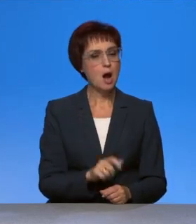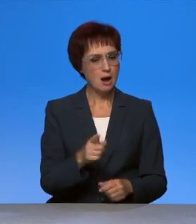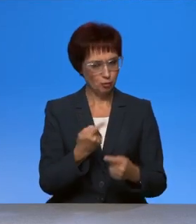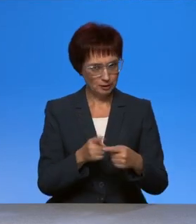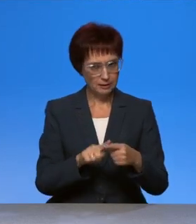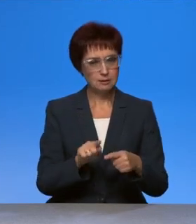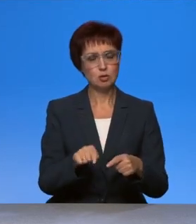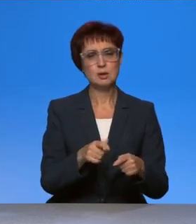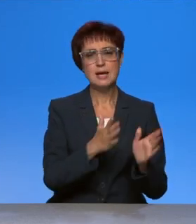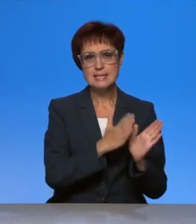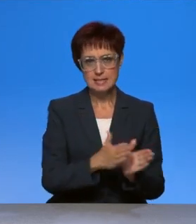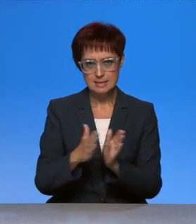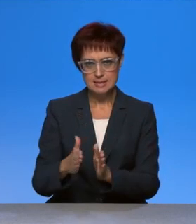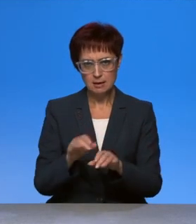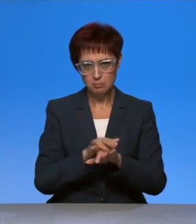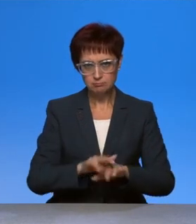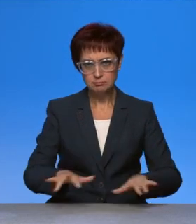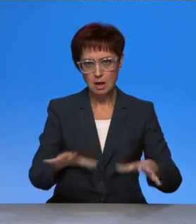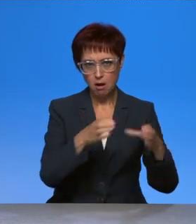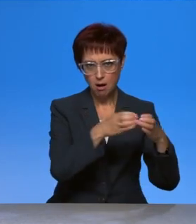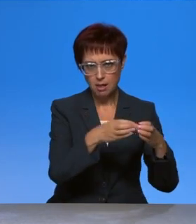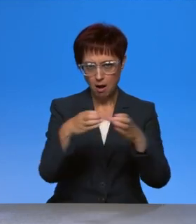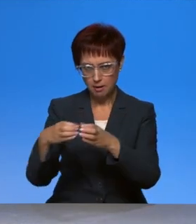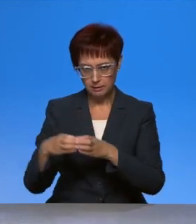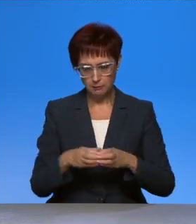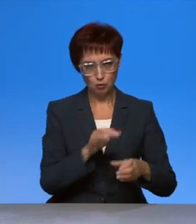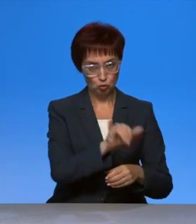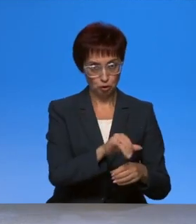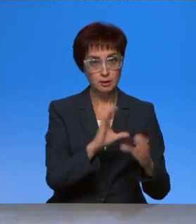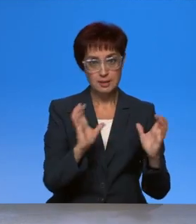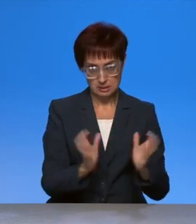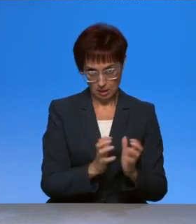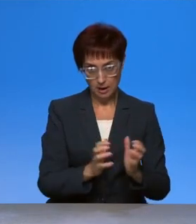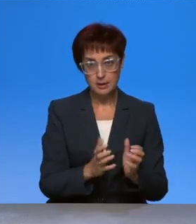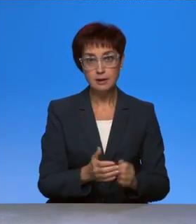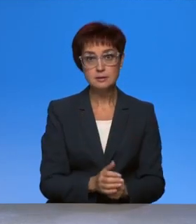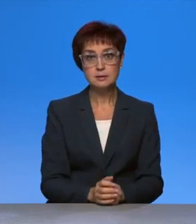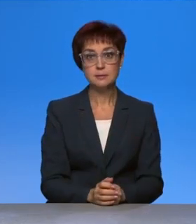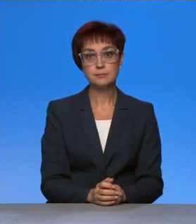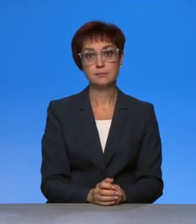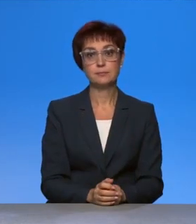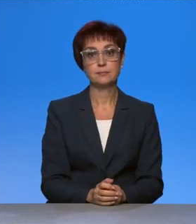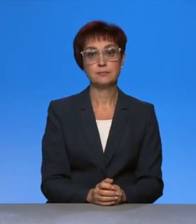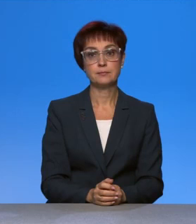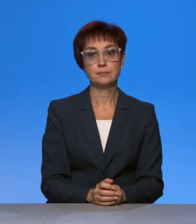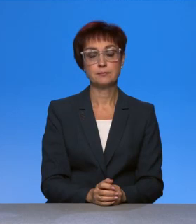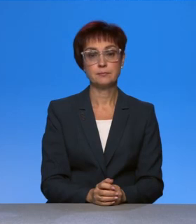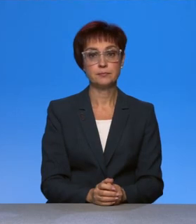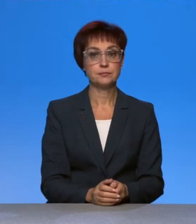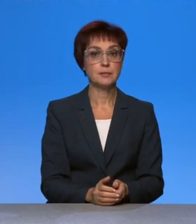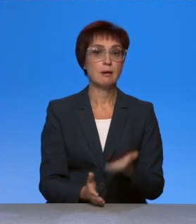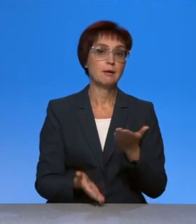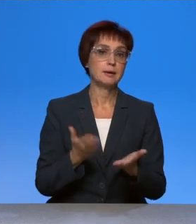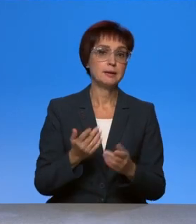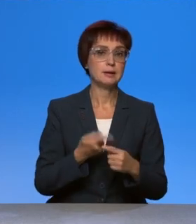скорее, какое-то, я не знаю, вот как у нас есть такие, знаете, этнографические деревни, где люди скорее изображают